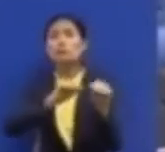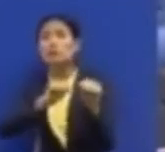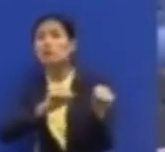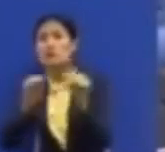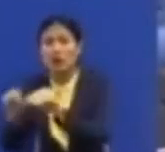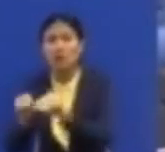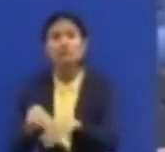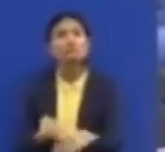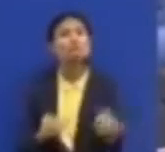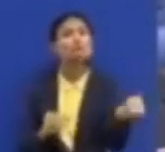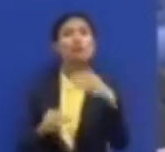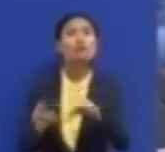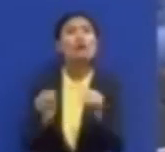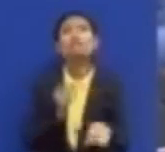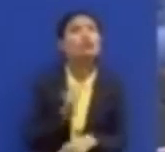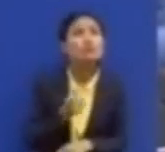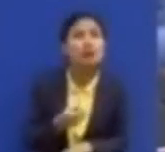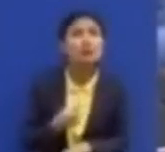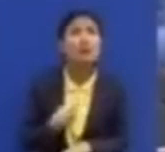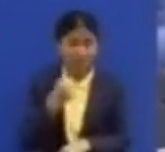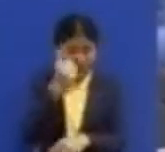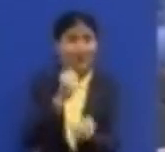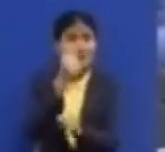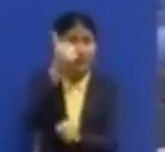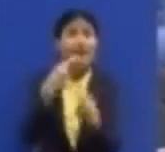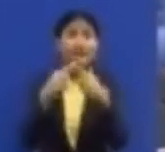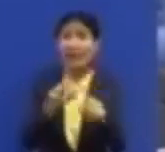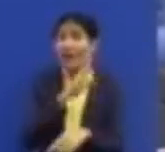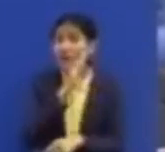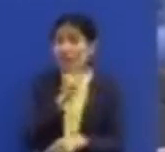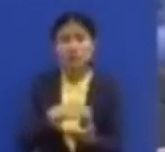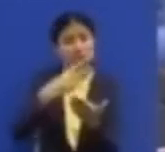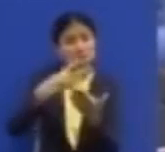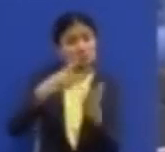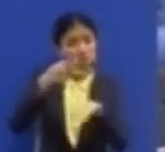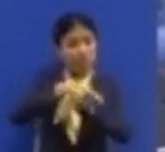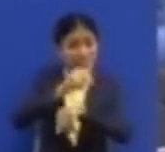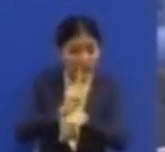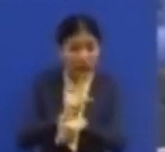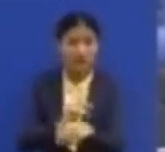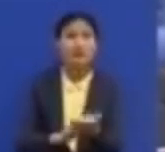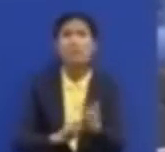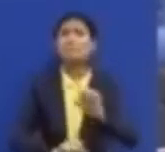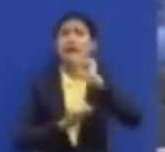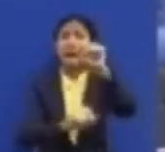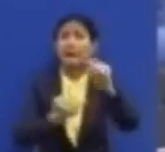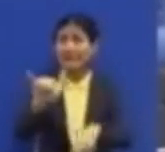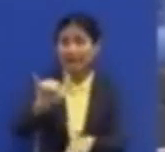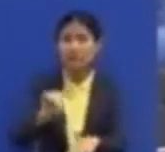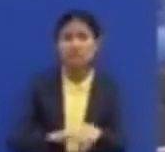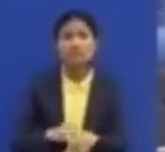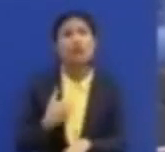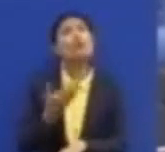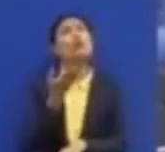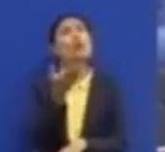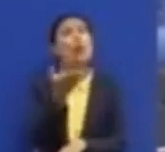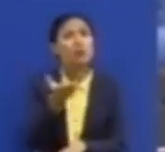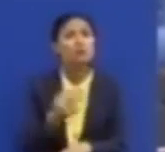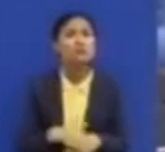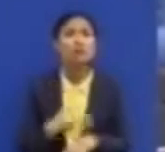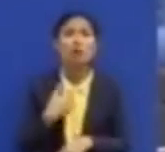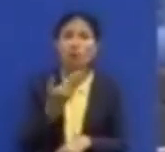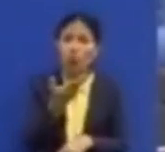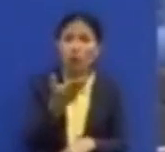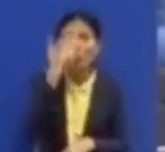ไปแต่ถ้าท่านประธานไม่ได้เข้าสู่ระเบียบวาระผมสนับสนุนท่านกระจิตชัยนิคมขออนุญาตเอ่ยนามท่านท่านประธานกลับไป